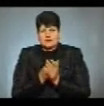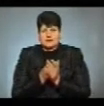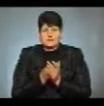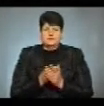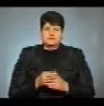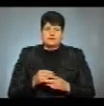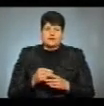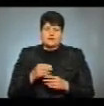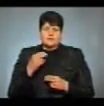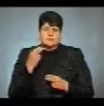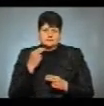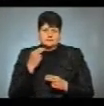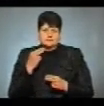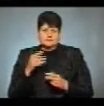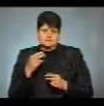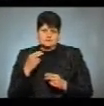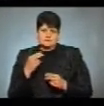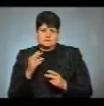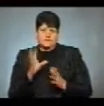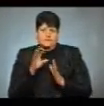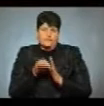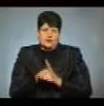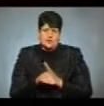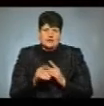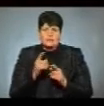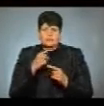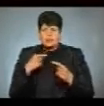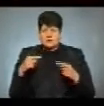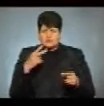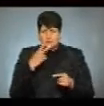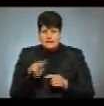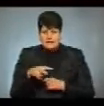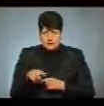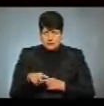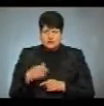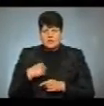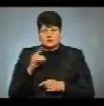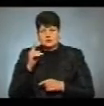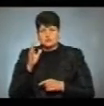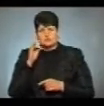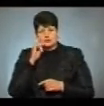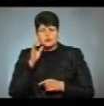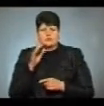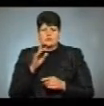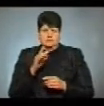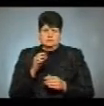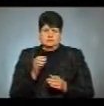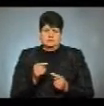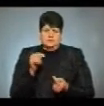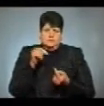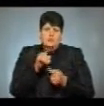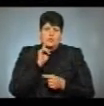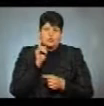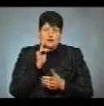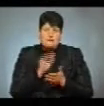люди, які до них ходять, і тому вони можуть по-різному бачити літературу. Я дуже сподіваюся, що вона буде в пригоді молодим авторам, оскільки це